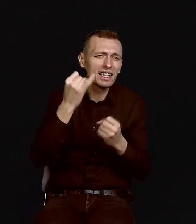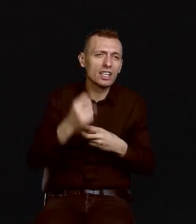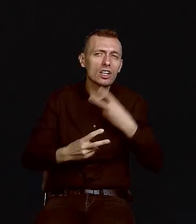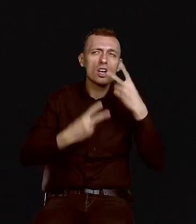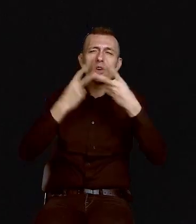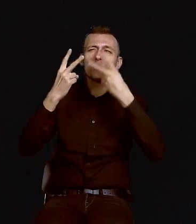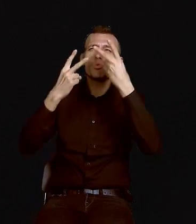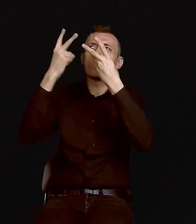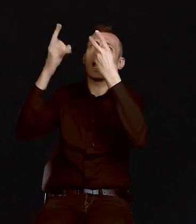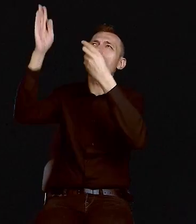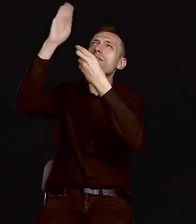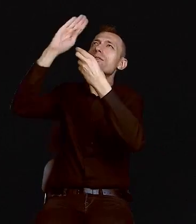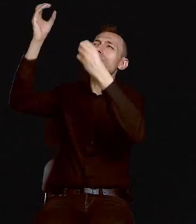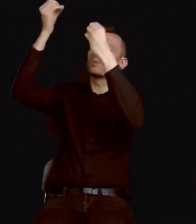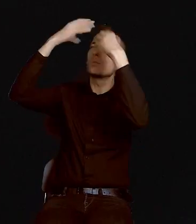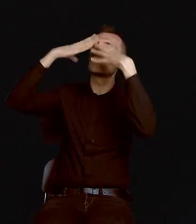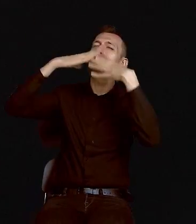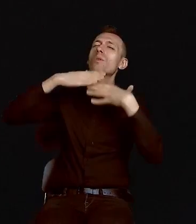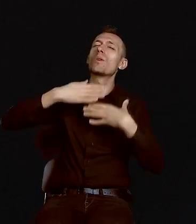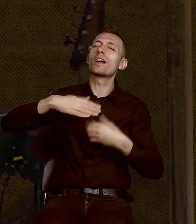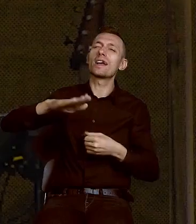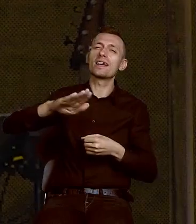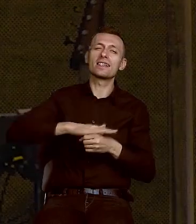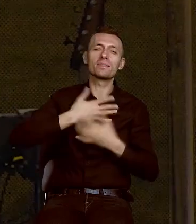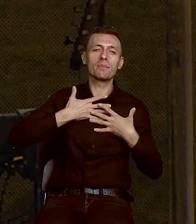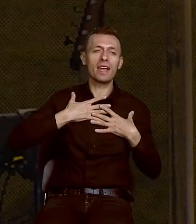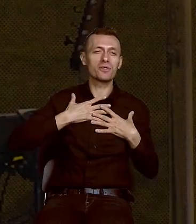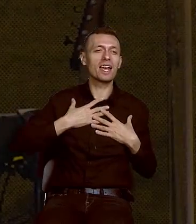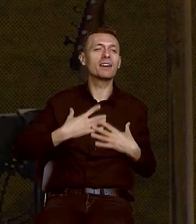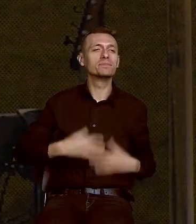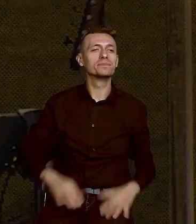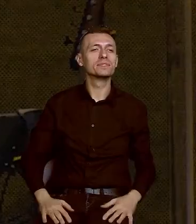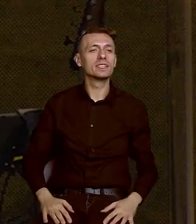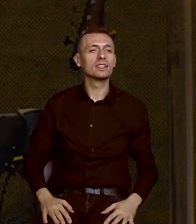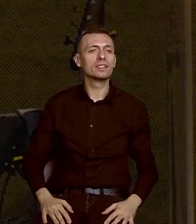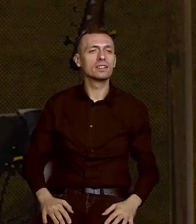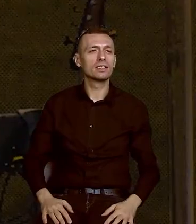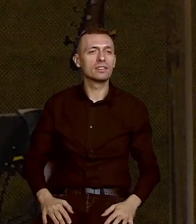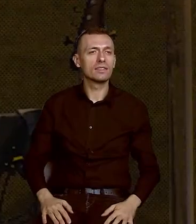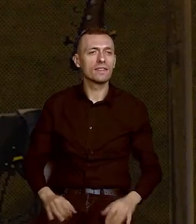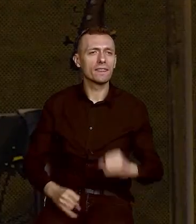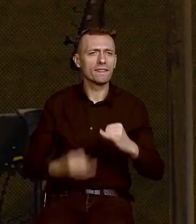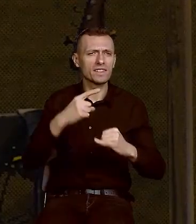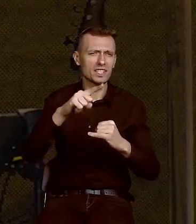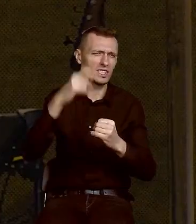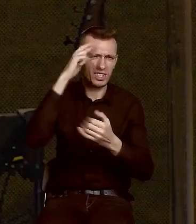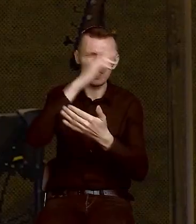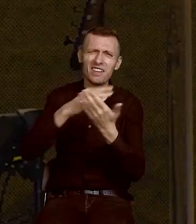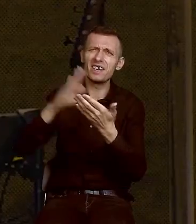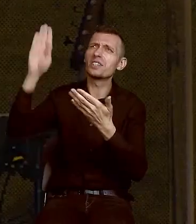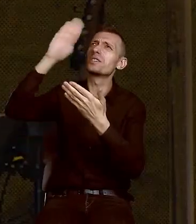Jeśli nie wierzysz, że Bóg cię może zadowolić, to to posłuchaj króla Dawida, który mówił